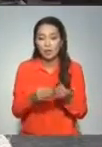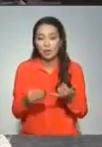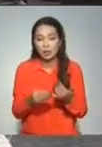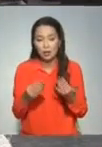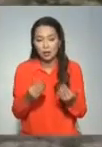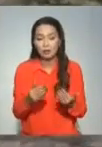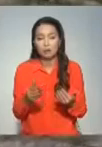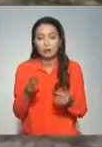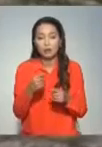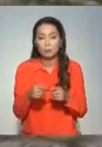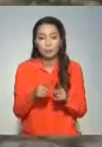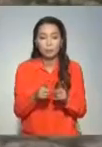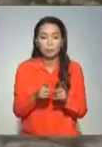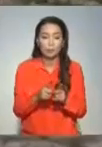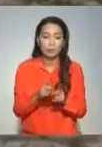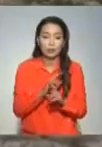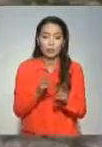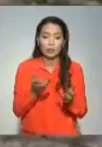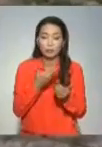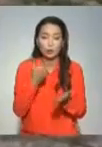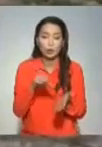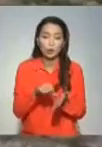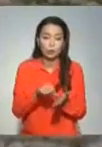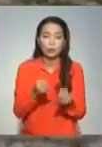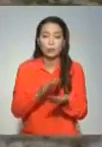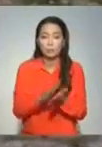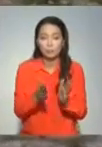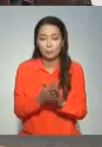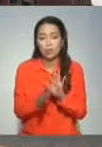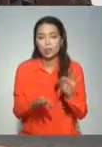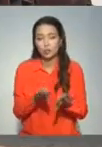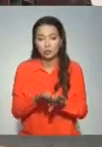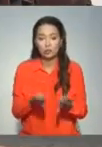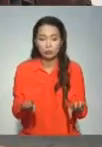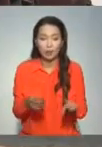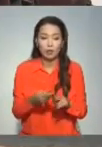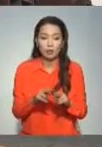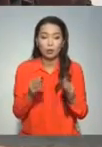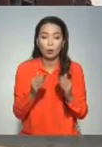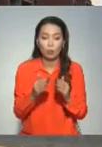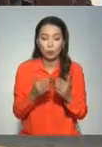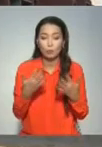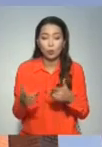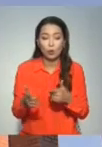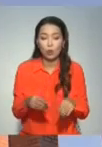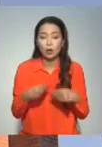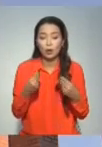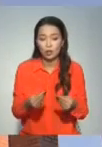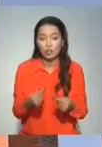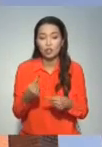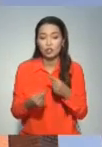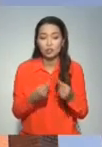средств инвестора. Бюджет вообще не принимает участие в строительстве данных инженерных сетей. Эти дома могли сдать в эксплуатацию уже в